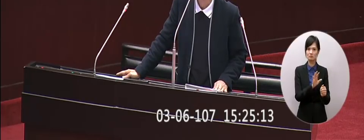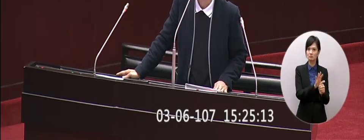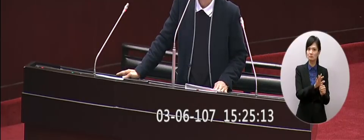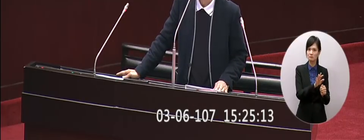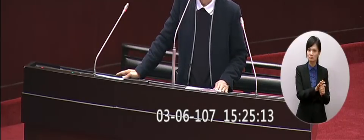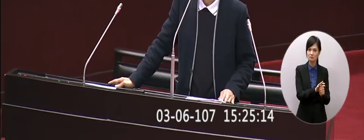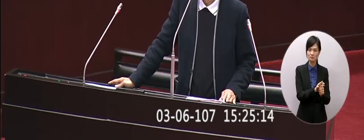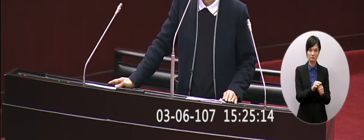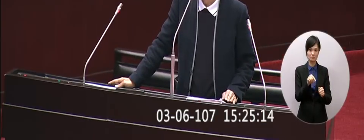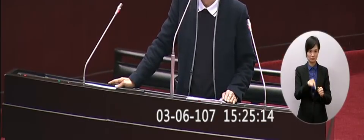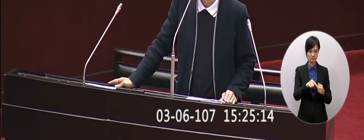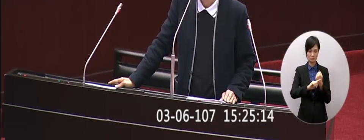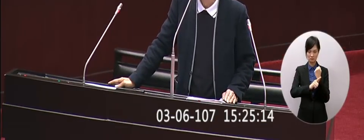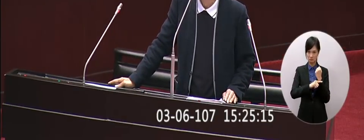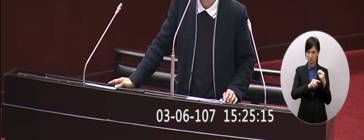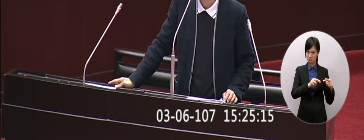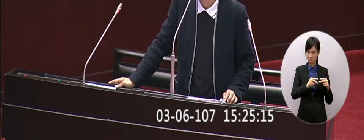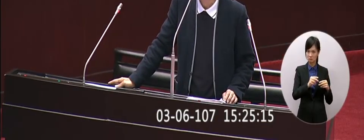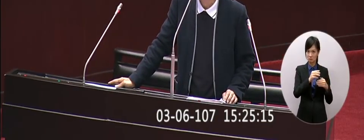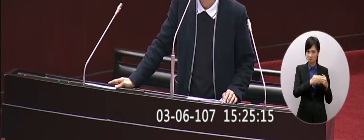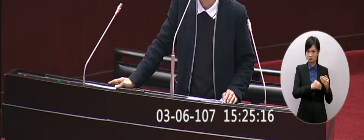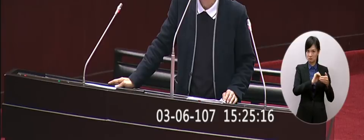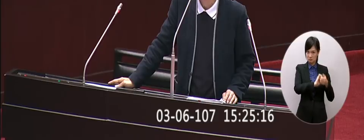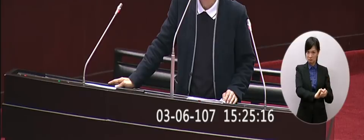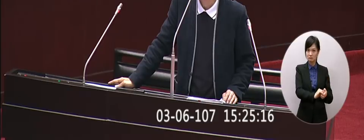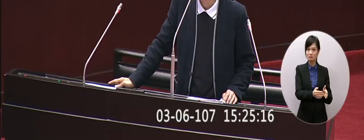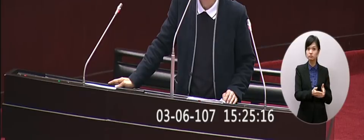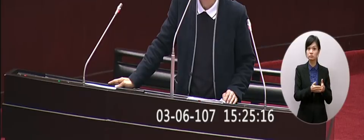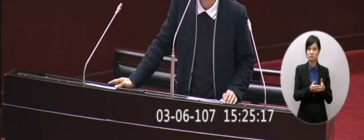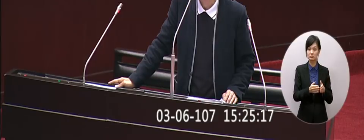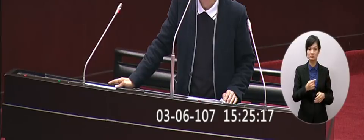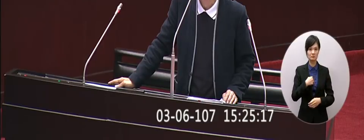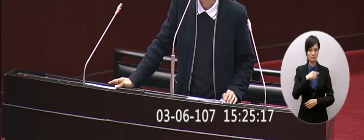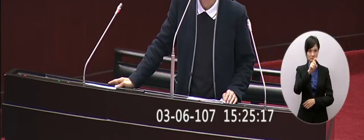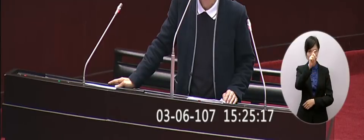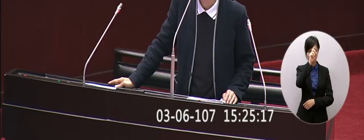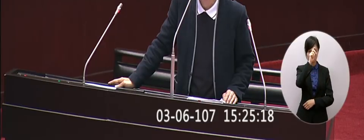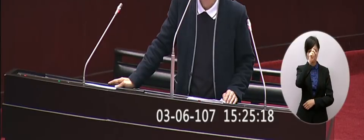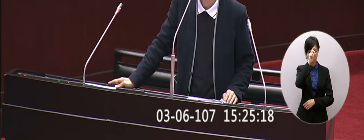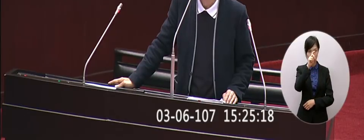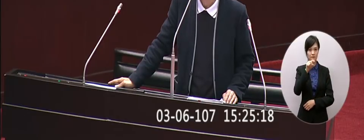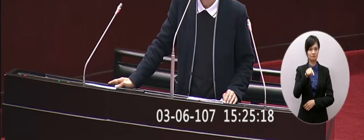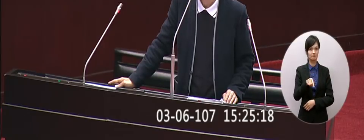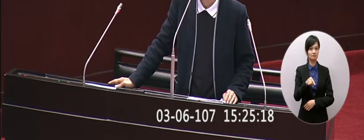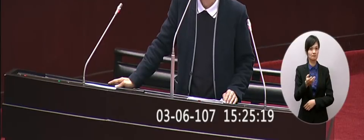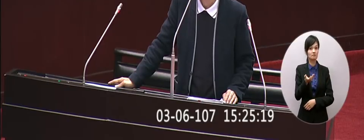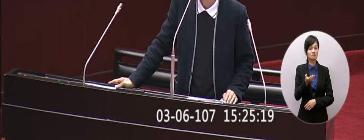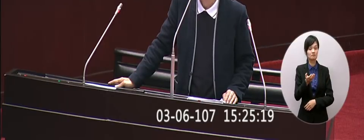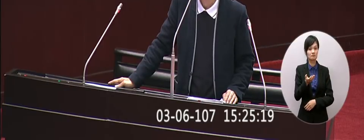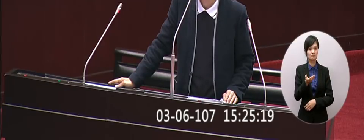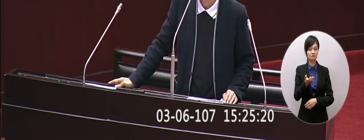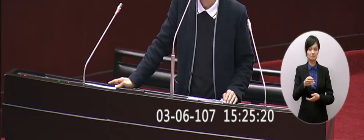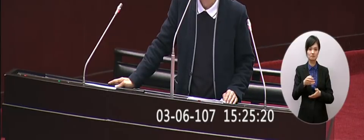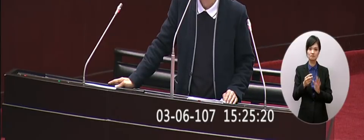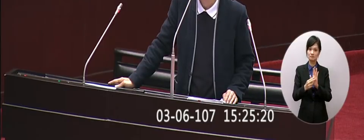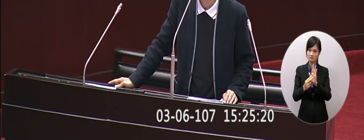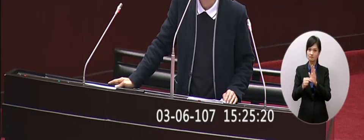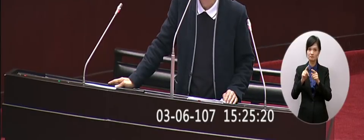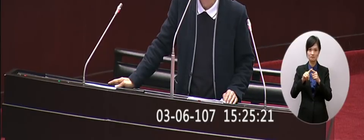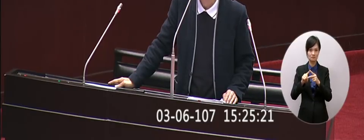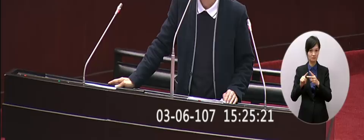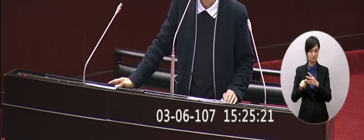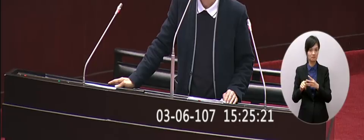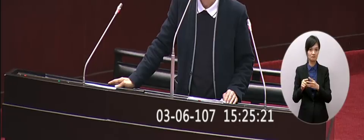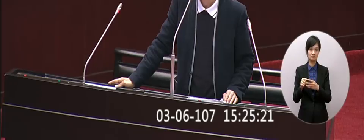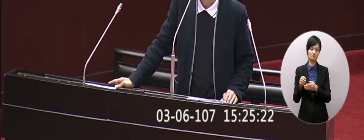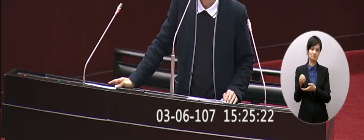立法，我希望能够从这些的相关的因素，能够让行